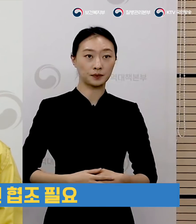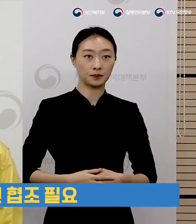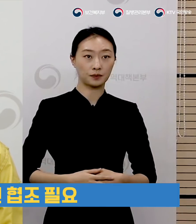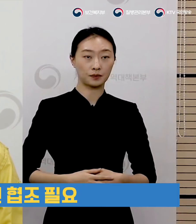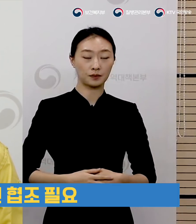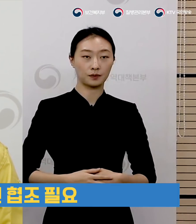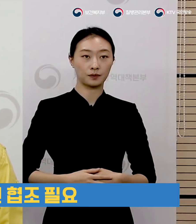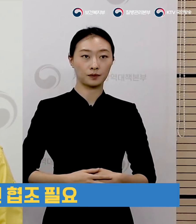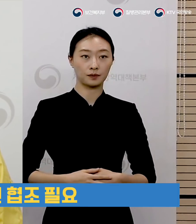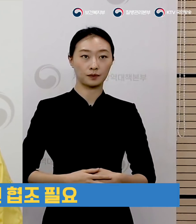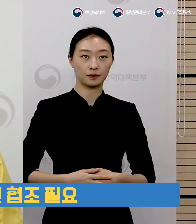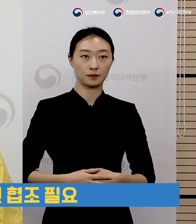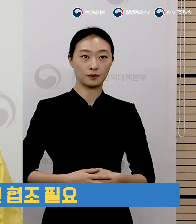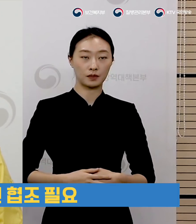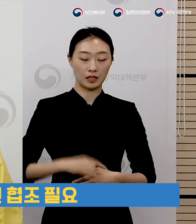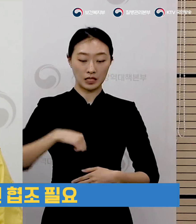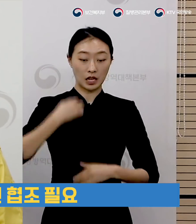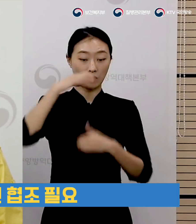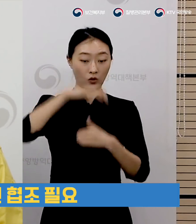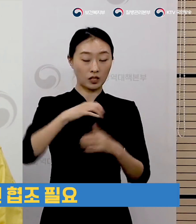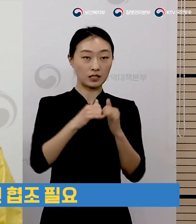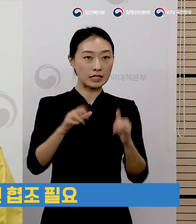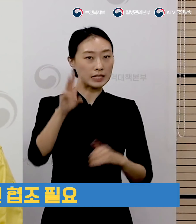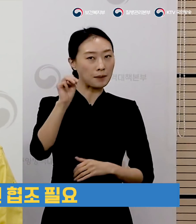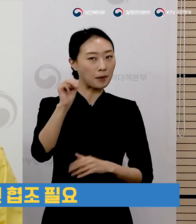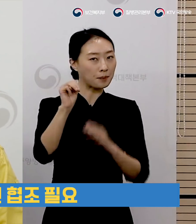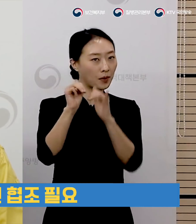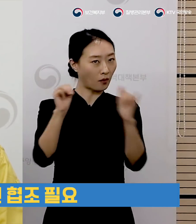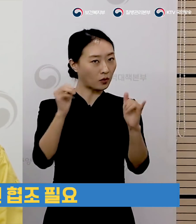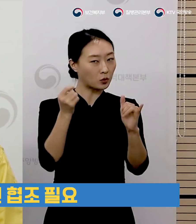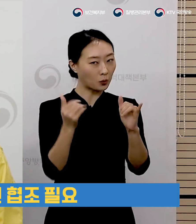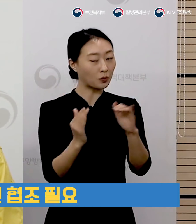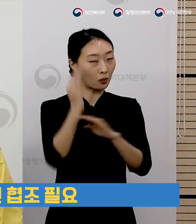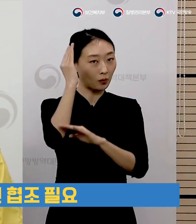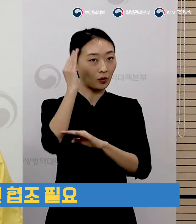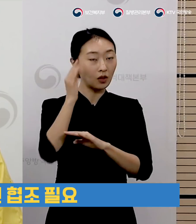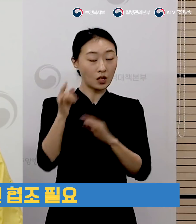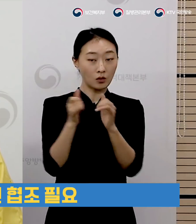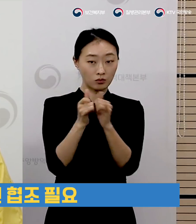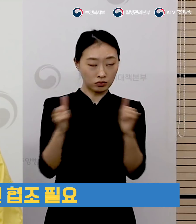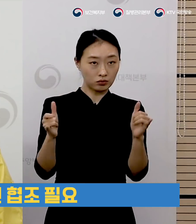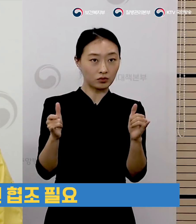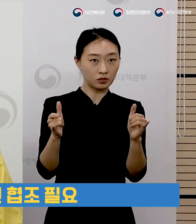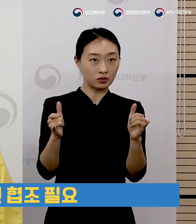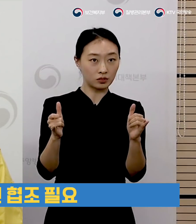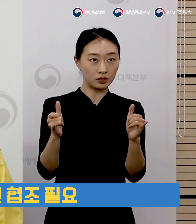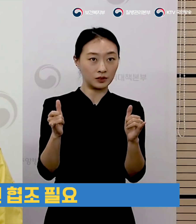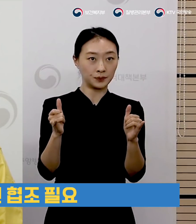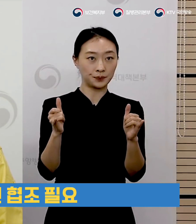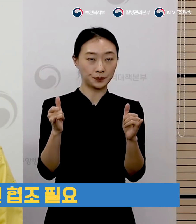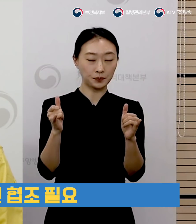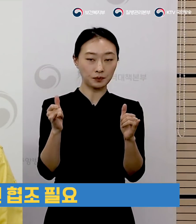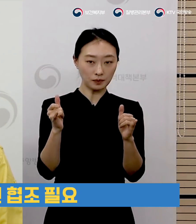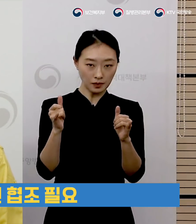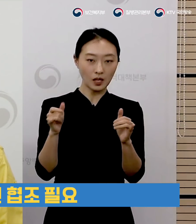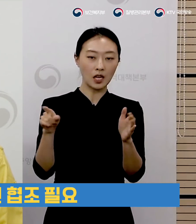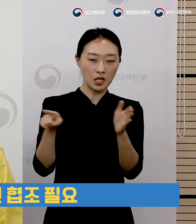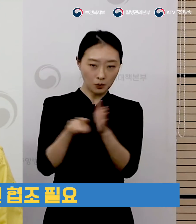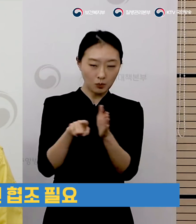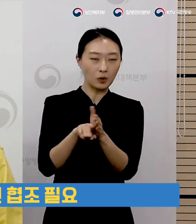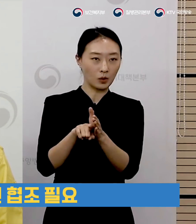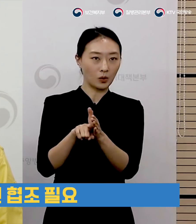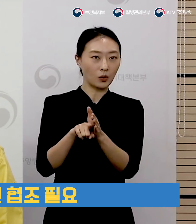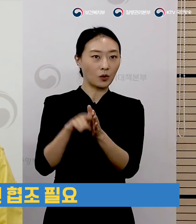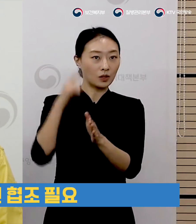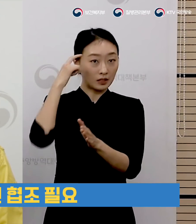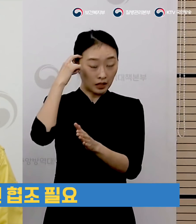6일 0시 현재 자가격리 되신 분들이 3만 명이 조금 넘는데 이분들을 이제 기본적으로 신뢰를 한다라는